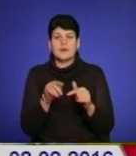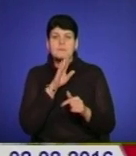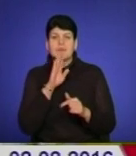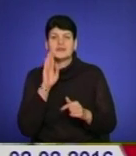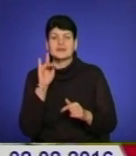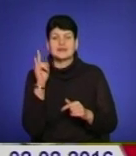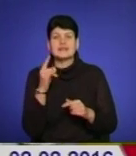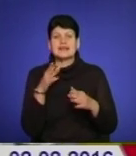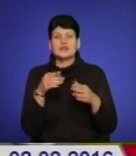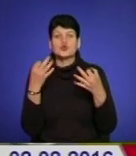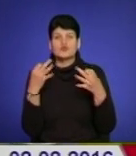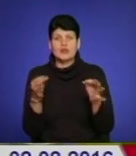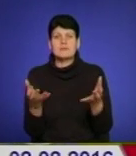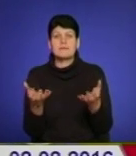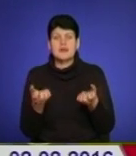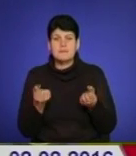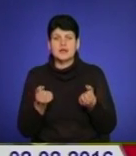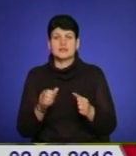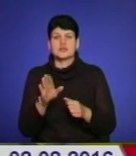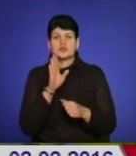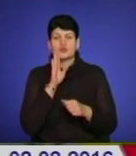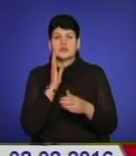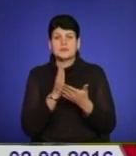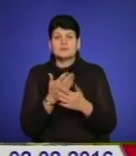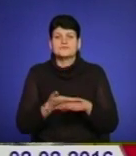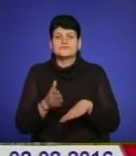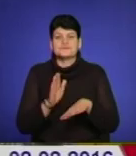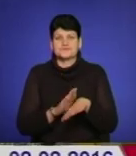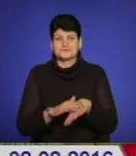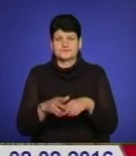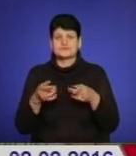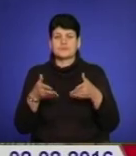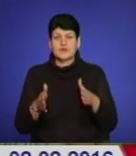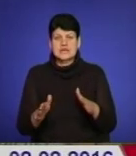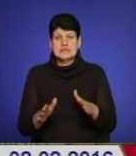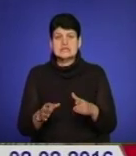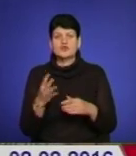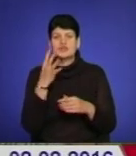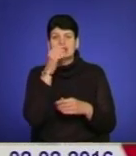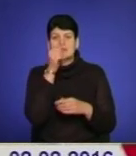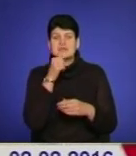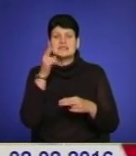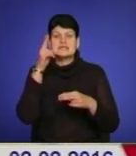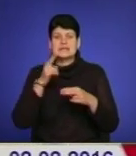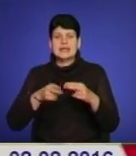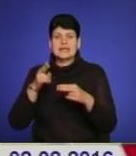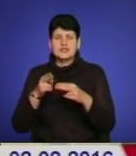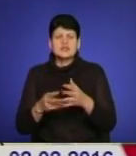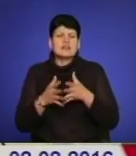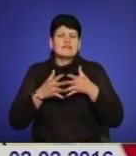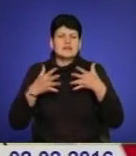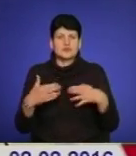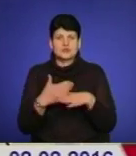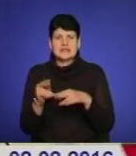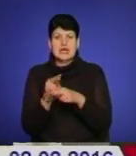дитини, яке дозволить приймати для пологів матерів з ускладненнями. За останні 4 місяці у відділенні завершили левову частку